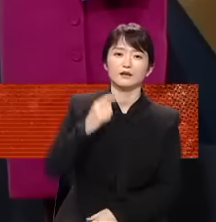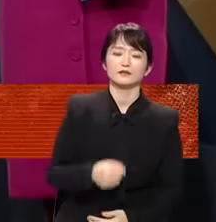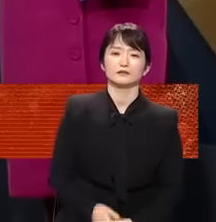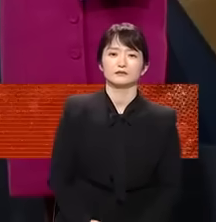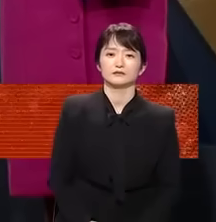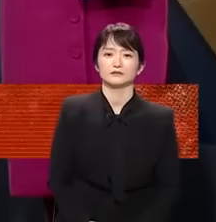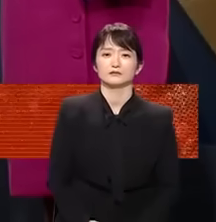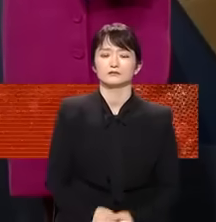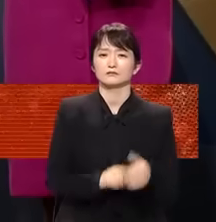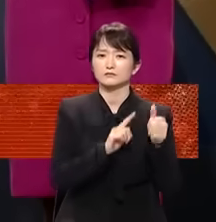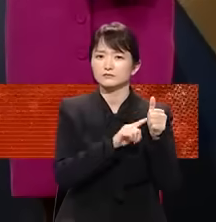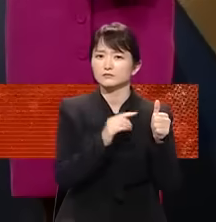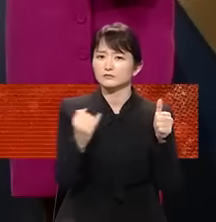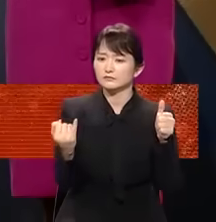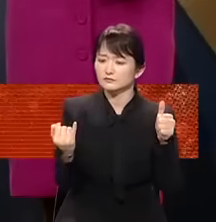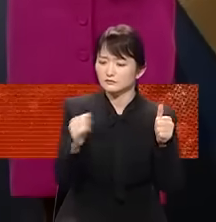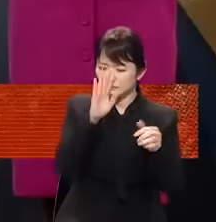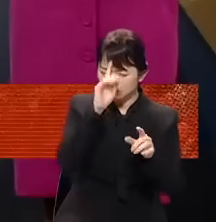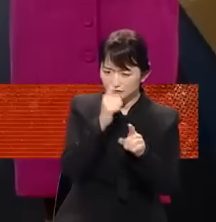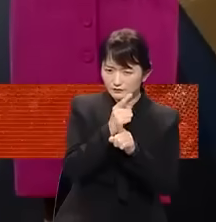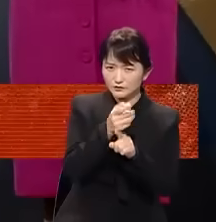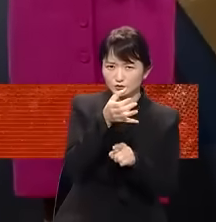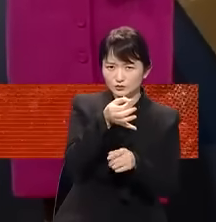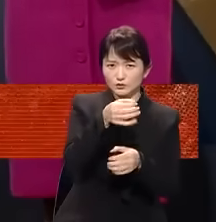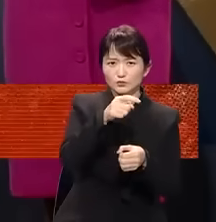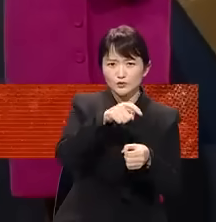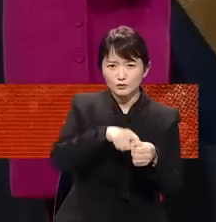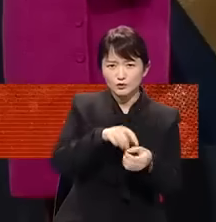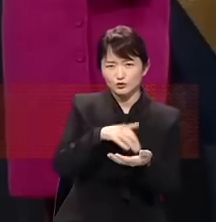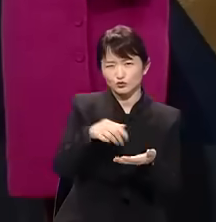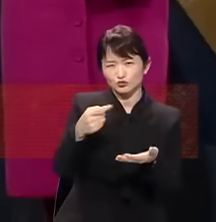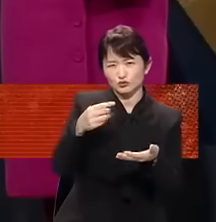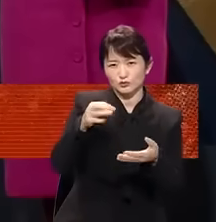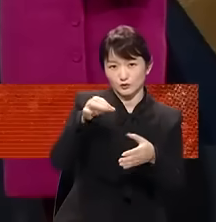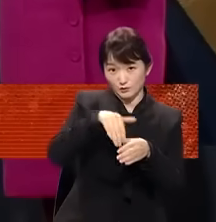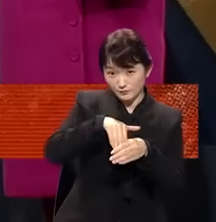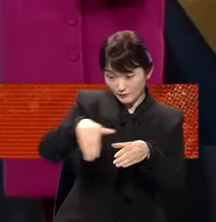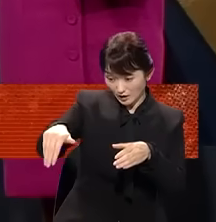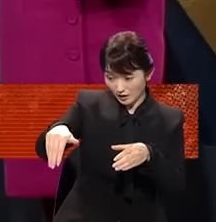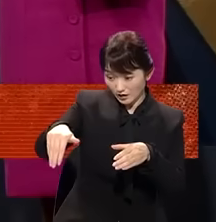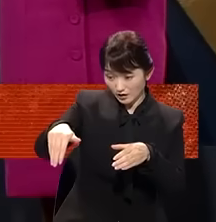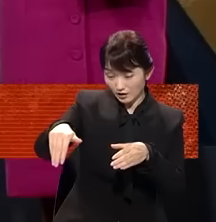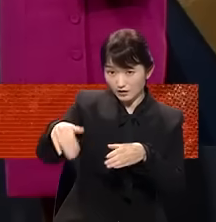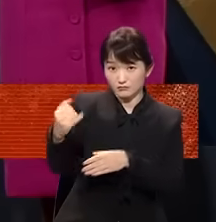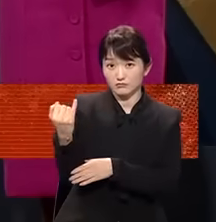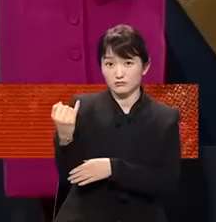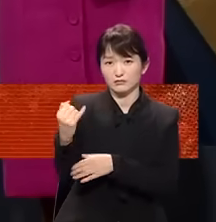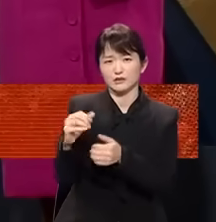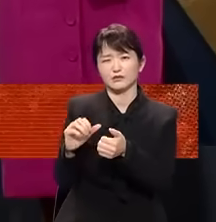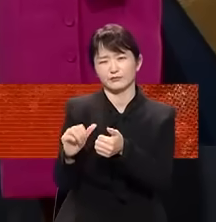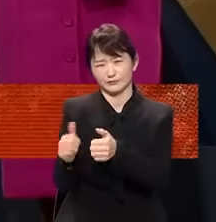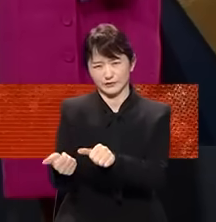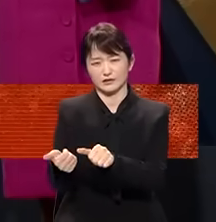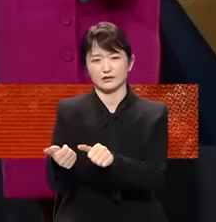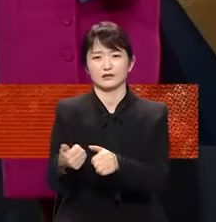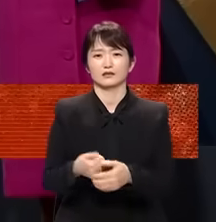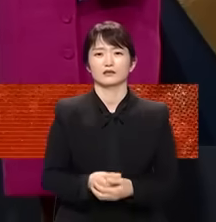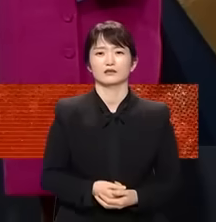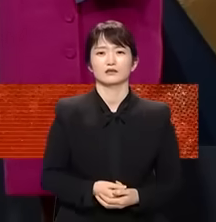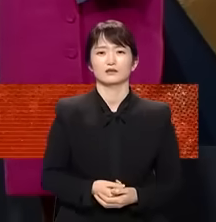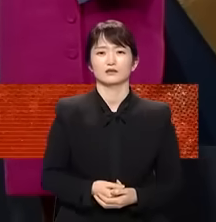전해졌습니다 남성은 여성에게 치료비 명목으로 수천만 원을 입금해 줬지만 여성은 끝내 사망하게